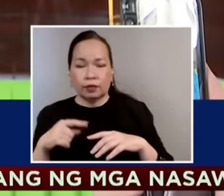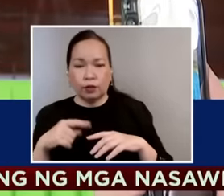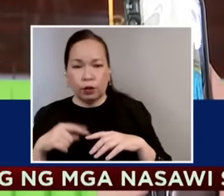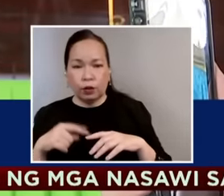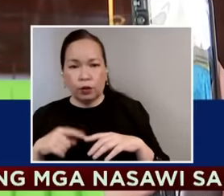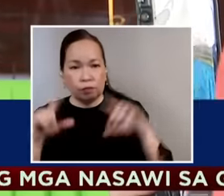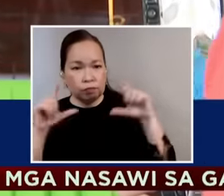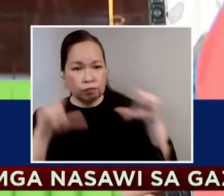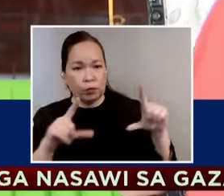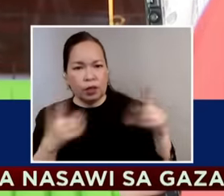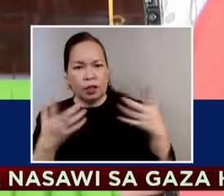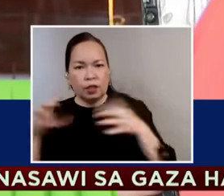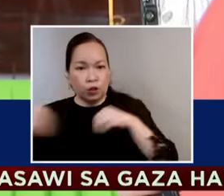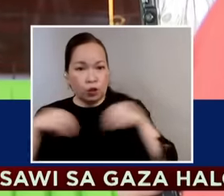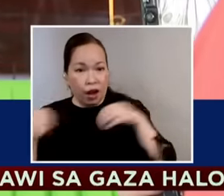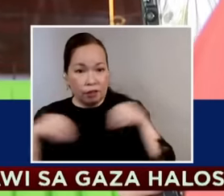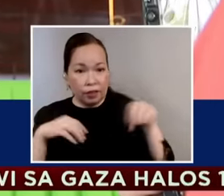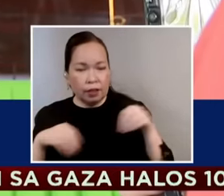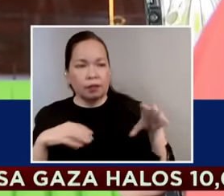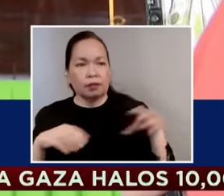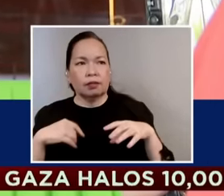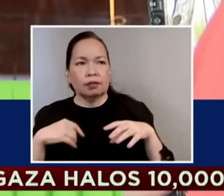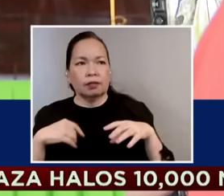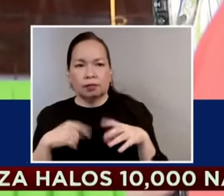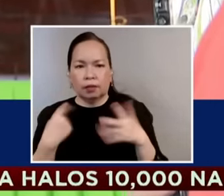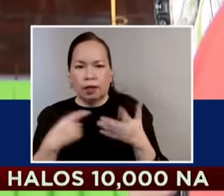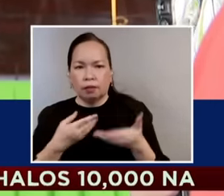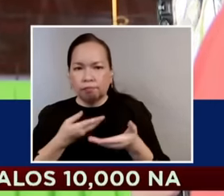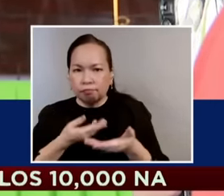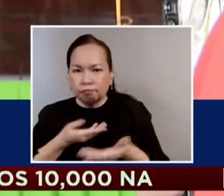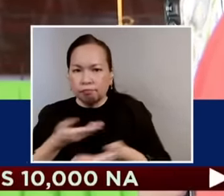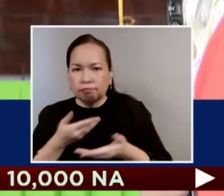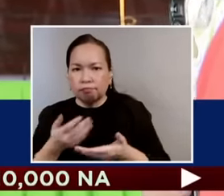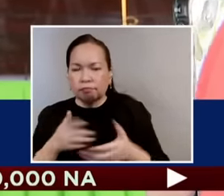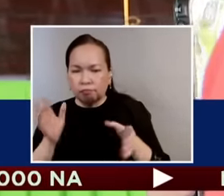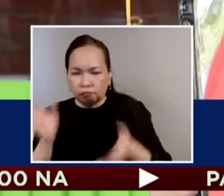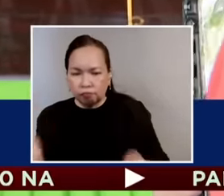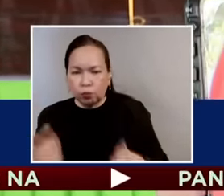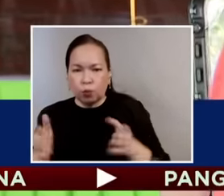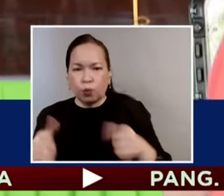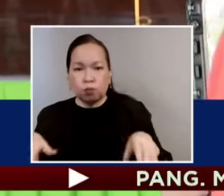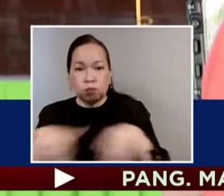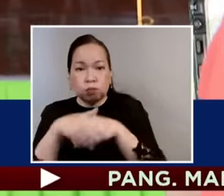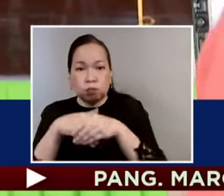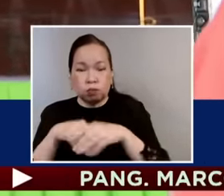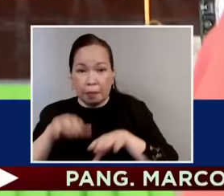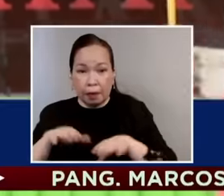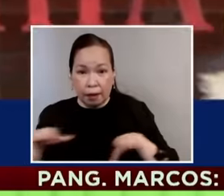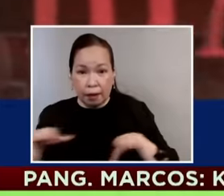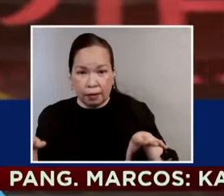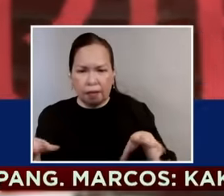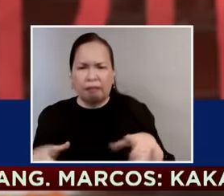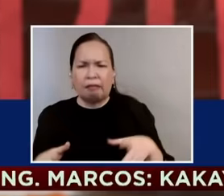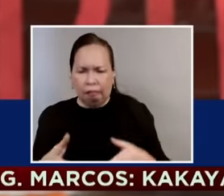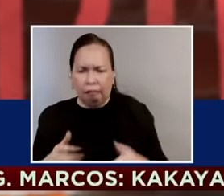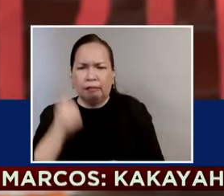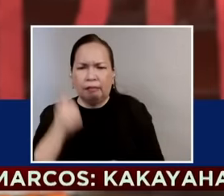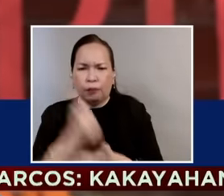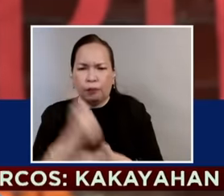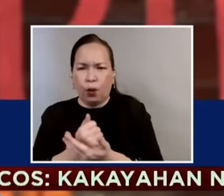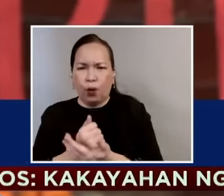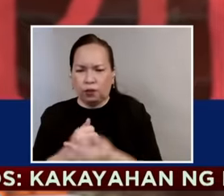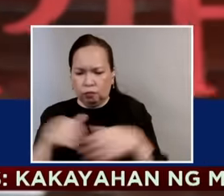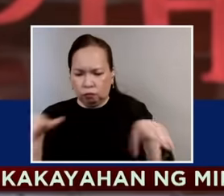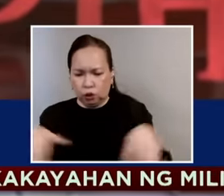trafficking in persons, facilitation of child marriage, solemnization of child marriage, at child